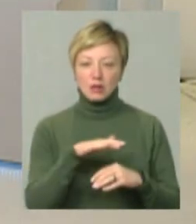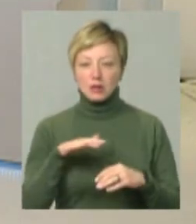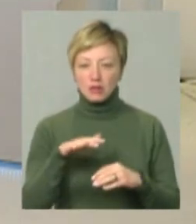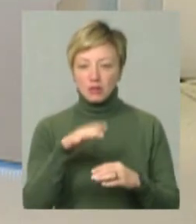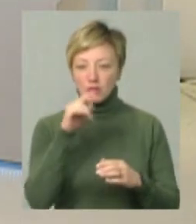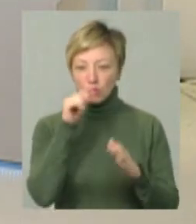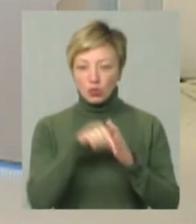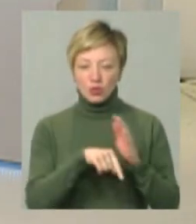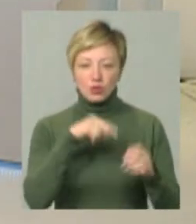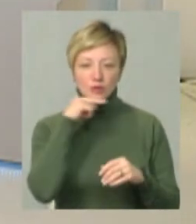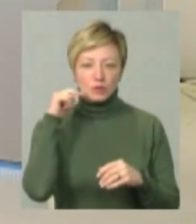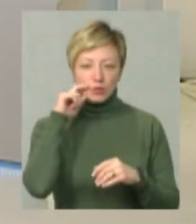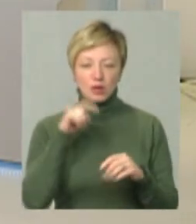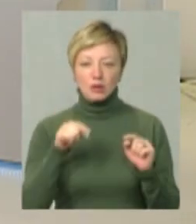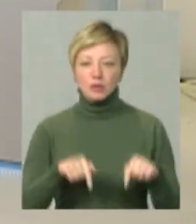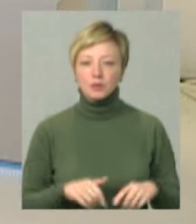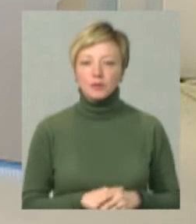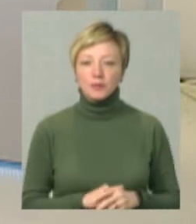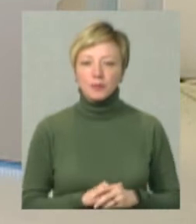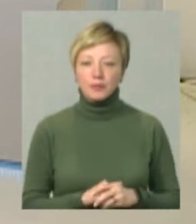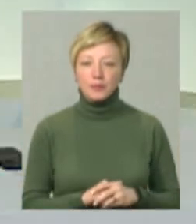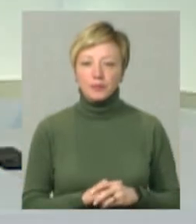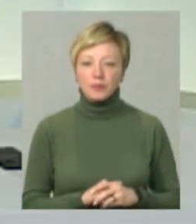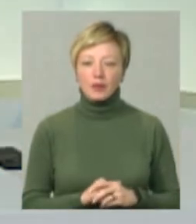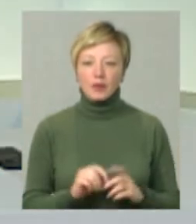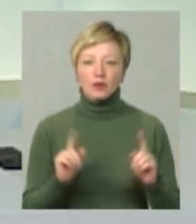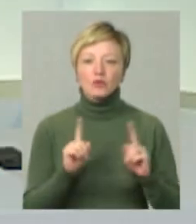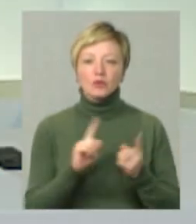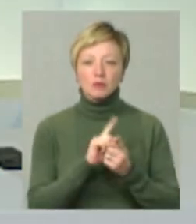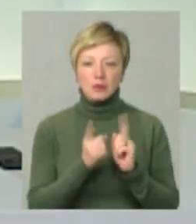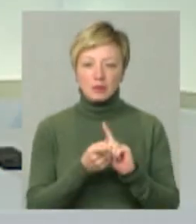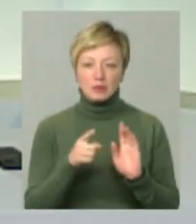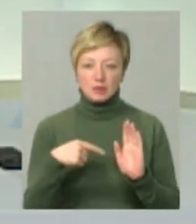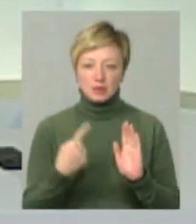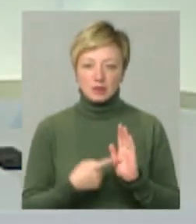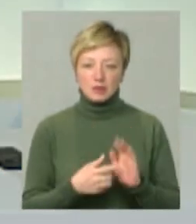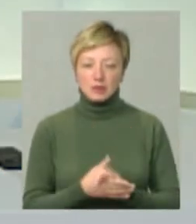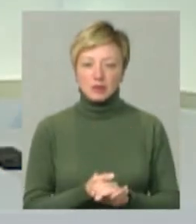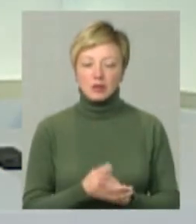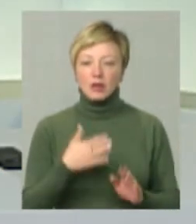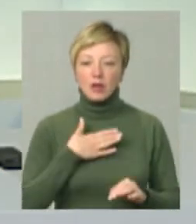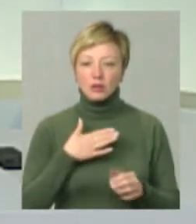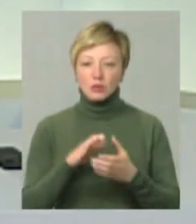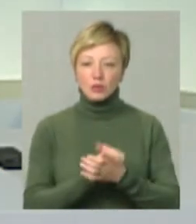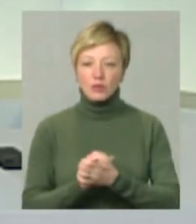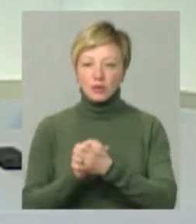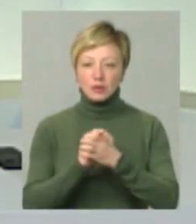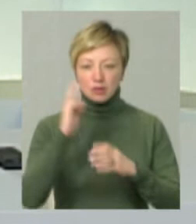відбулося повномасштабне вторгнення Росії в Україну? Що змінилося? Наше акціонерне